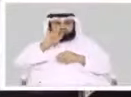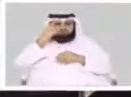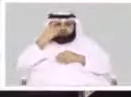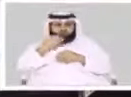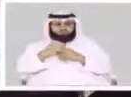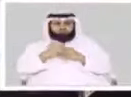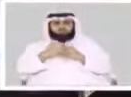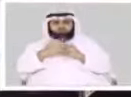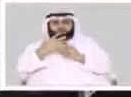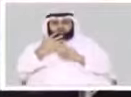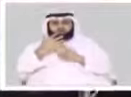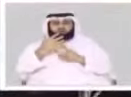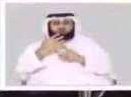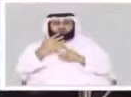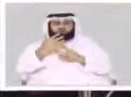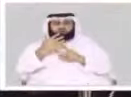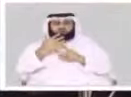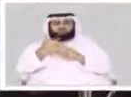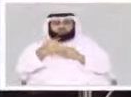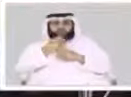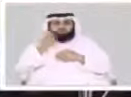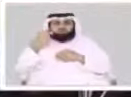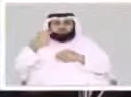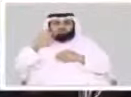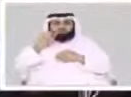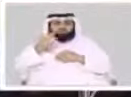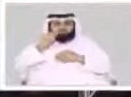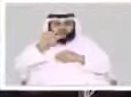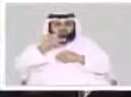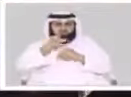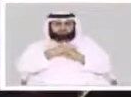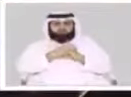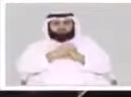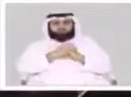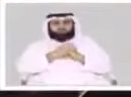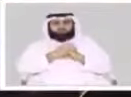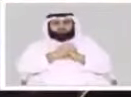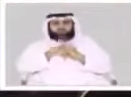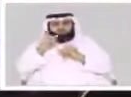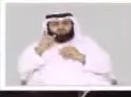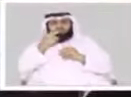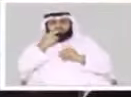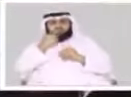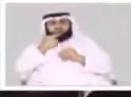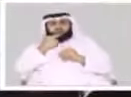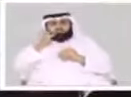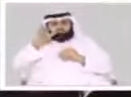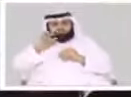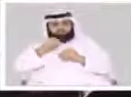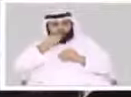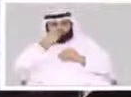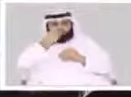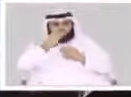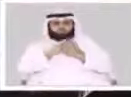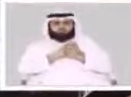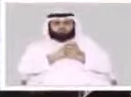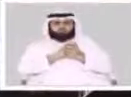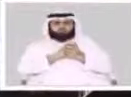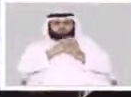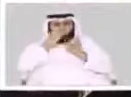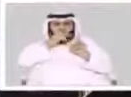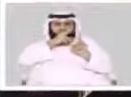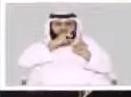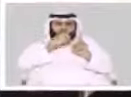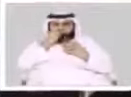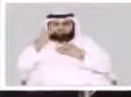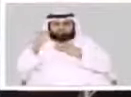حفظ الأعراض والأنساب. اليوم أحل لكم الطيبات وطعام الذين أوتوا الكتاب حل لكم